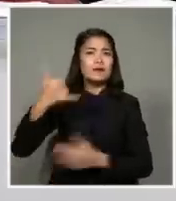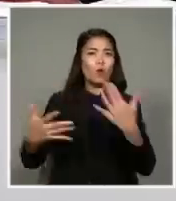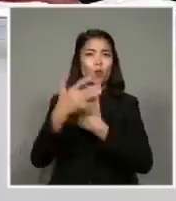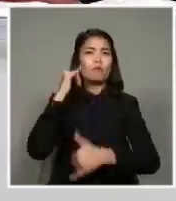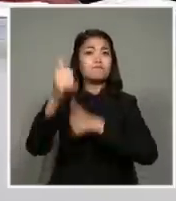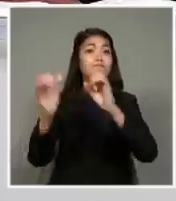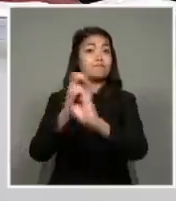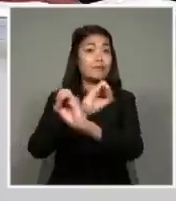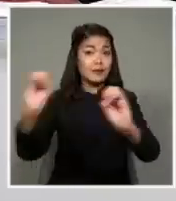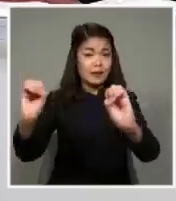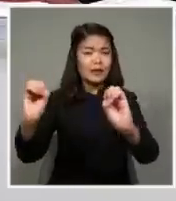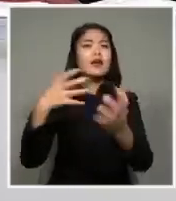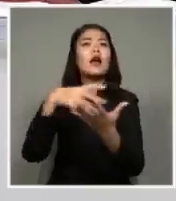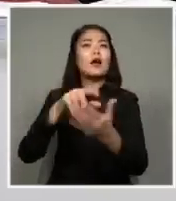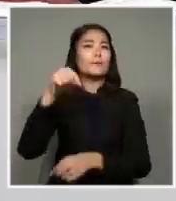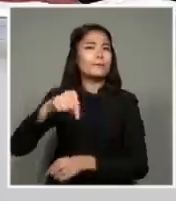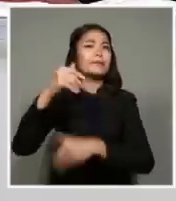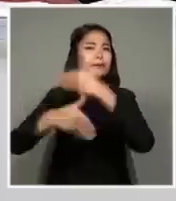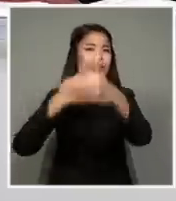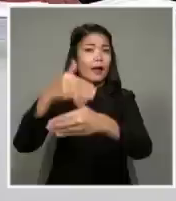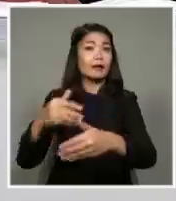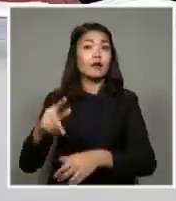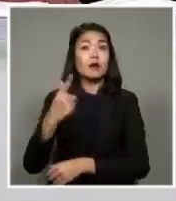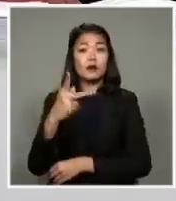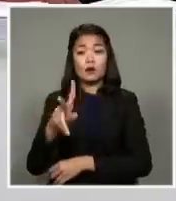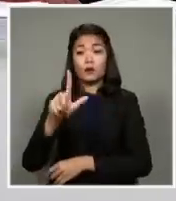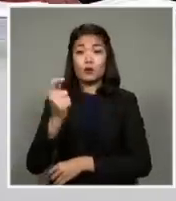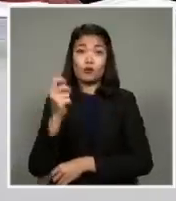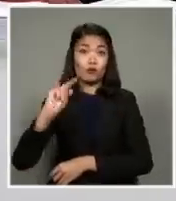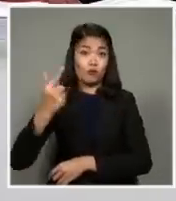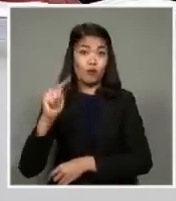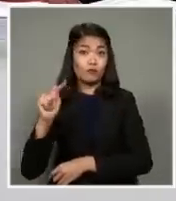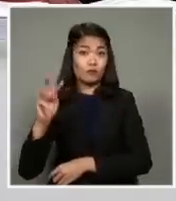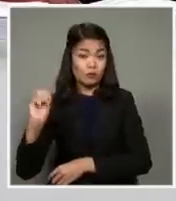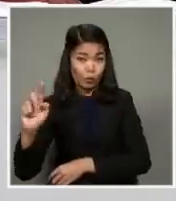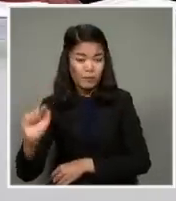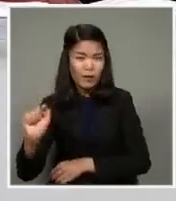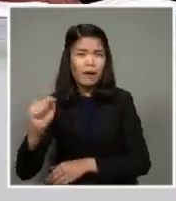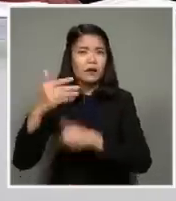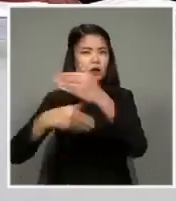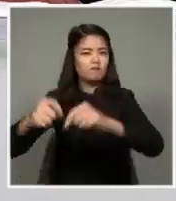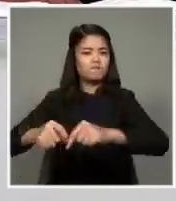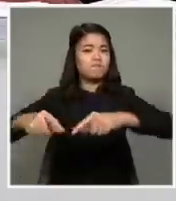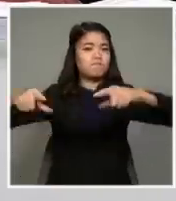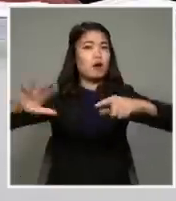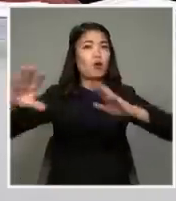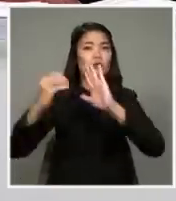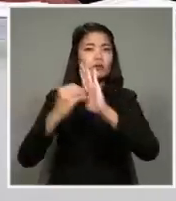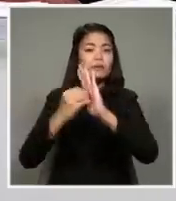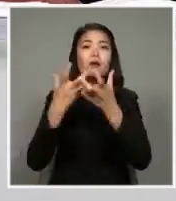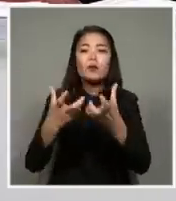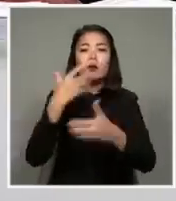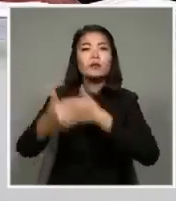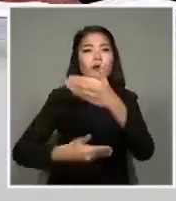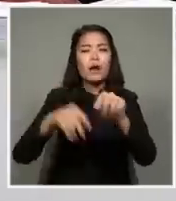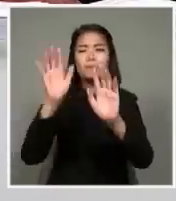เลือกซื้อของต้องบอกว่าคลองถมเนี่ยเป็นตลาดที่ใหญ่ติดอันดับต้นๆสำหรับพื้นที่กรุงเทพมหานครนะคะข้าวของที่เขาขาย